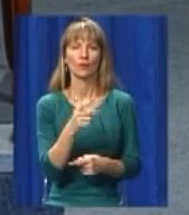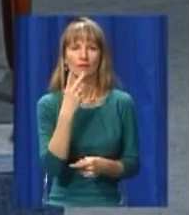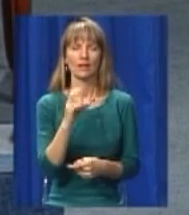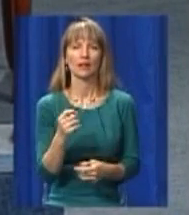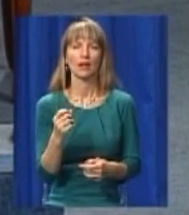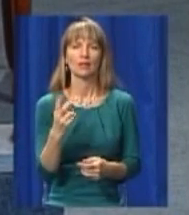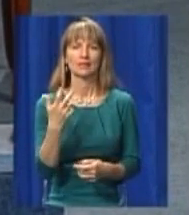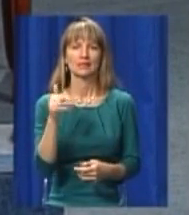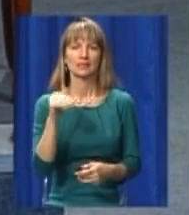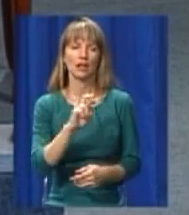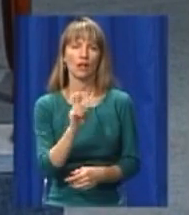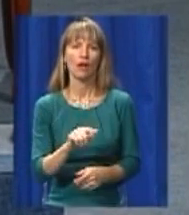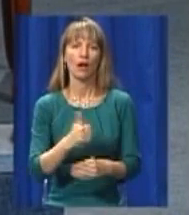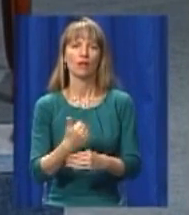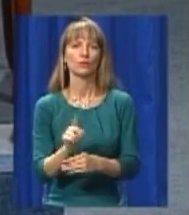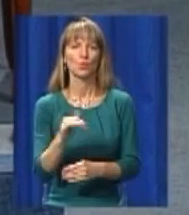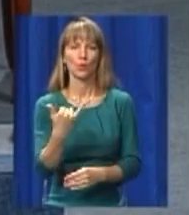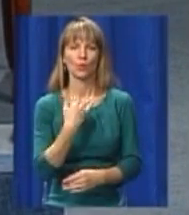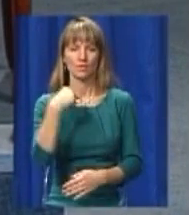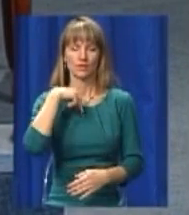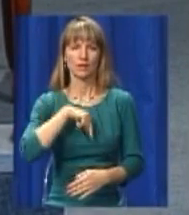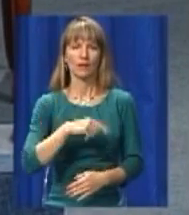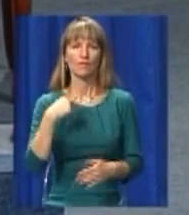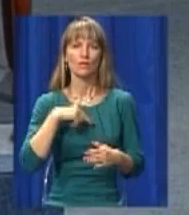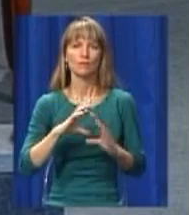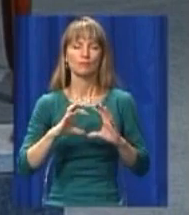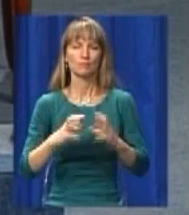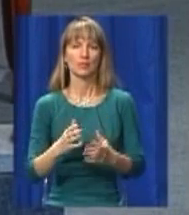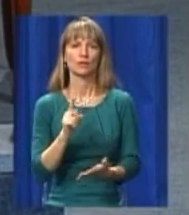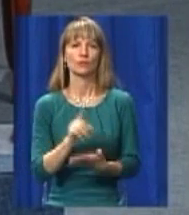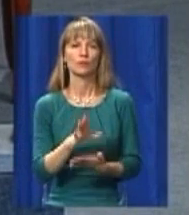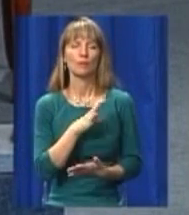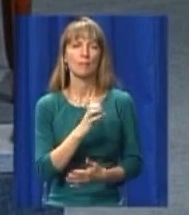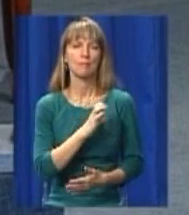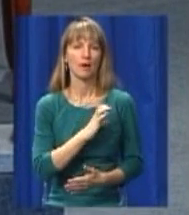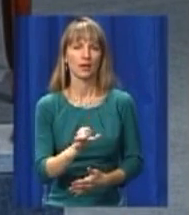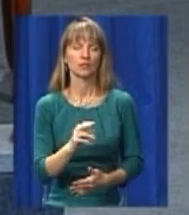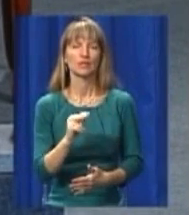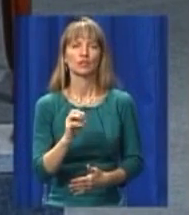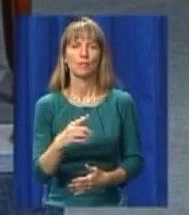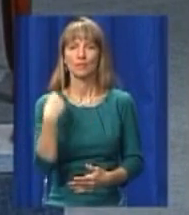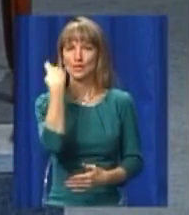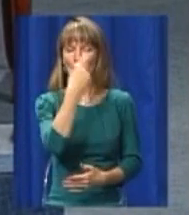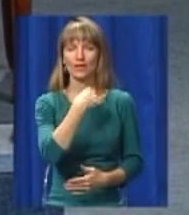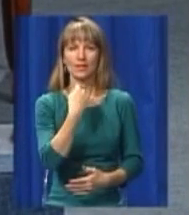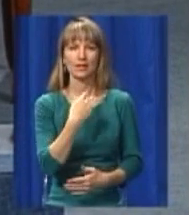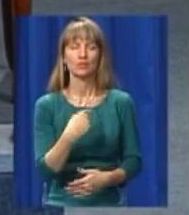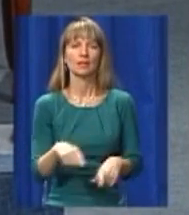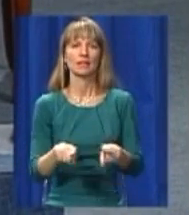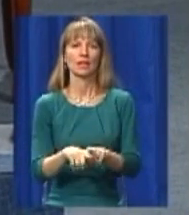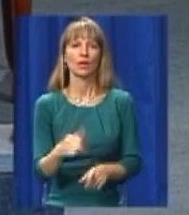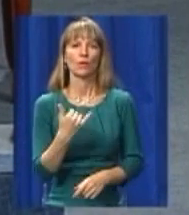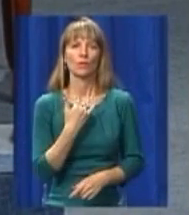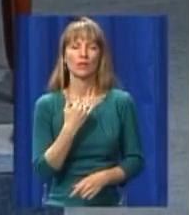на $300 000000. Головне, що у нас всередині, так? Так. Внутрішній світ, він має бути багатшим, аніж зовнішній. Ось такі у